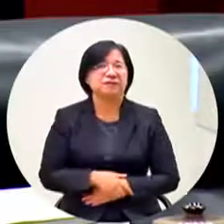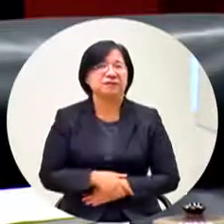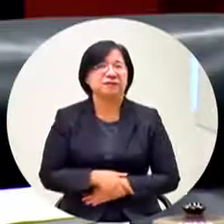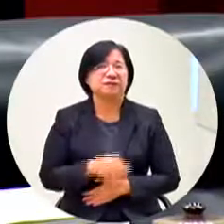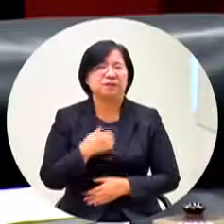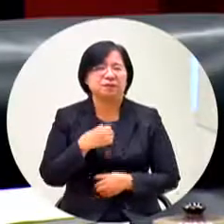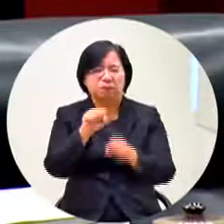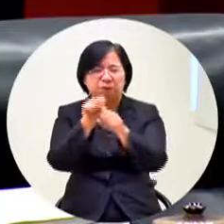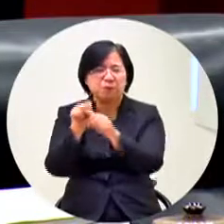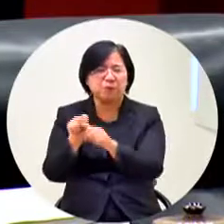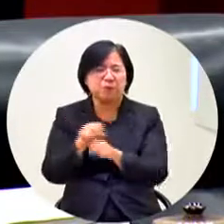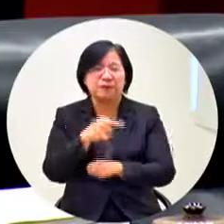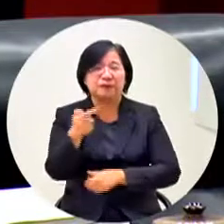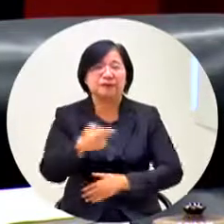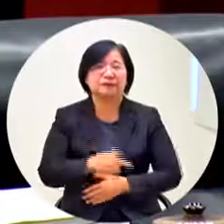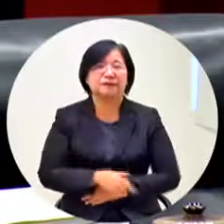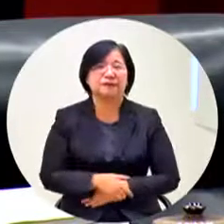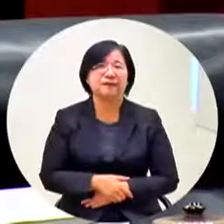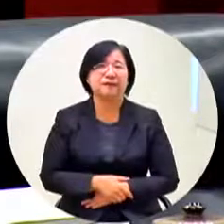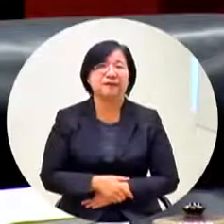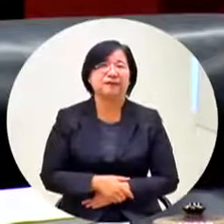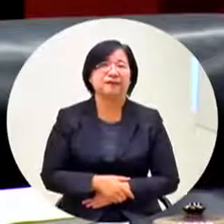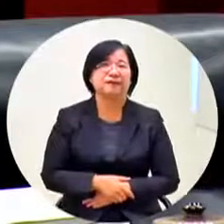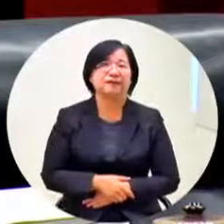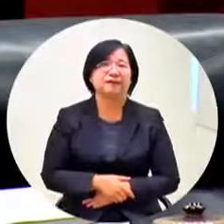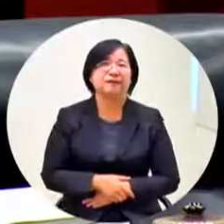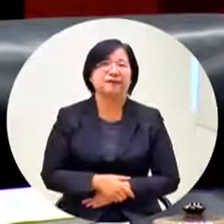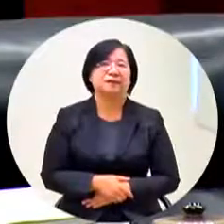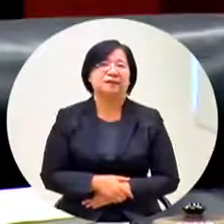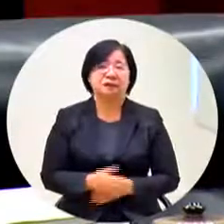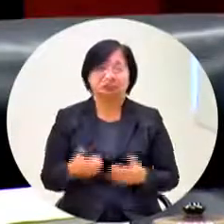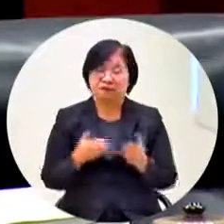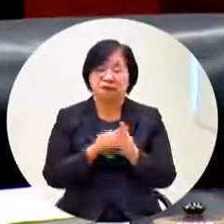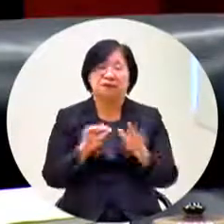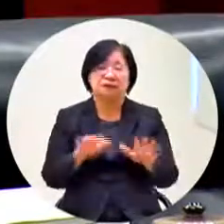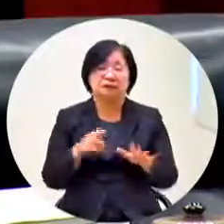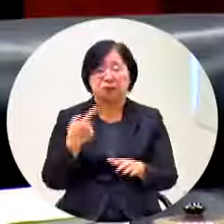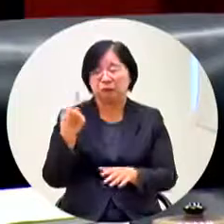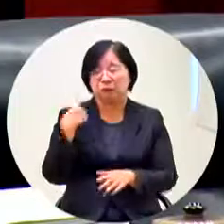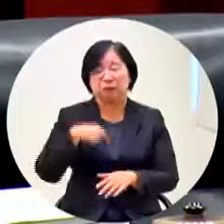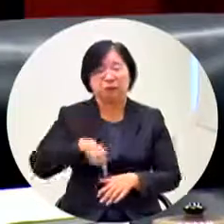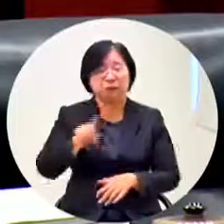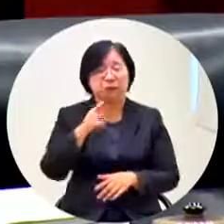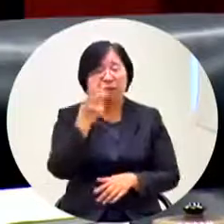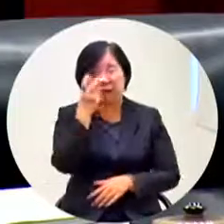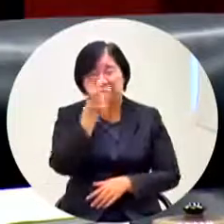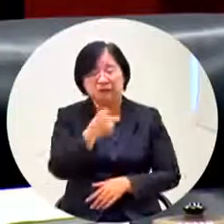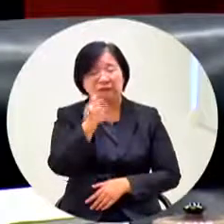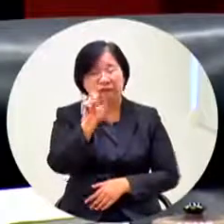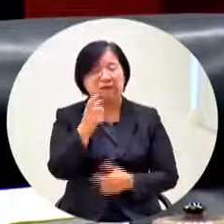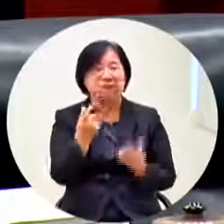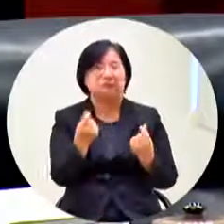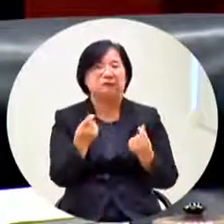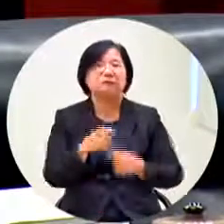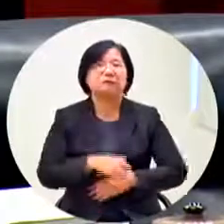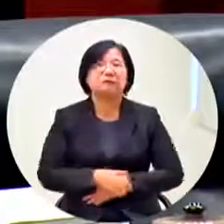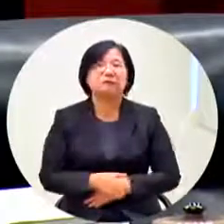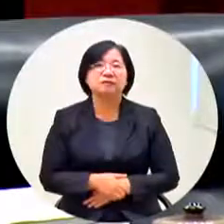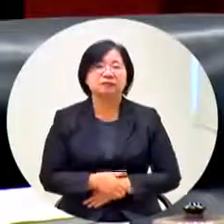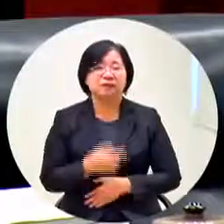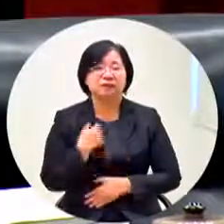堪，就是这样子，到目前到我昨天去看还是如此。那我现在要讲的